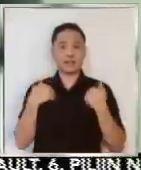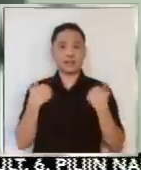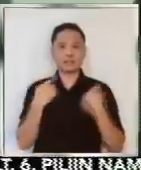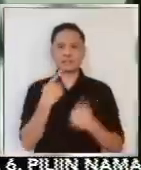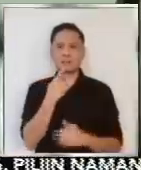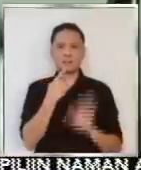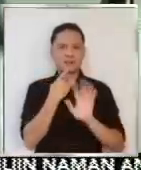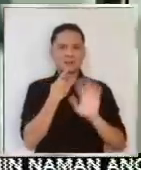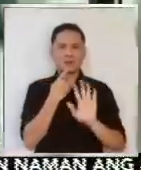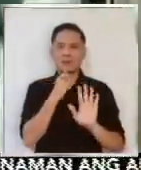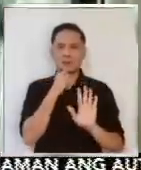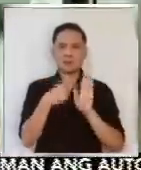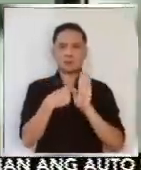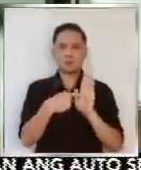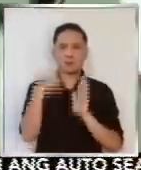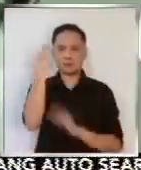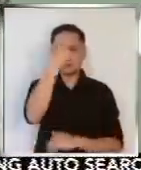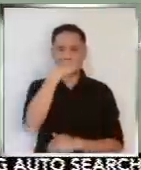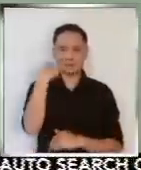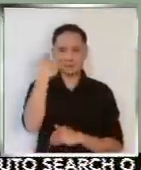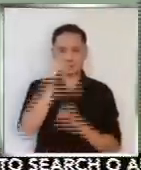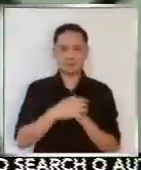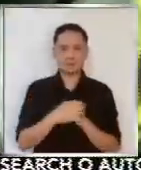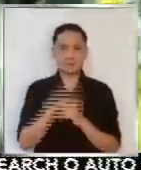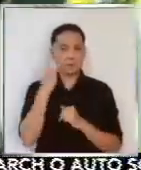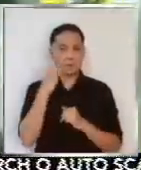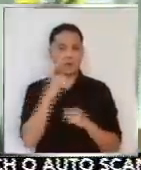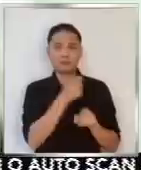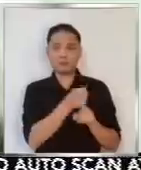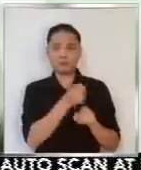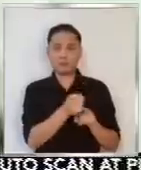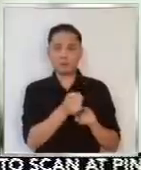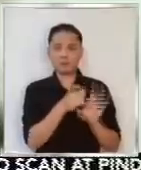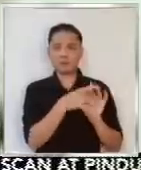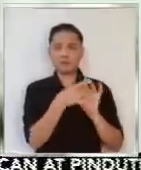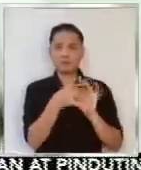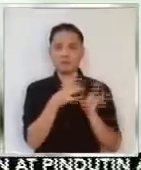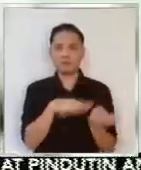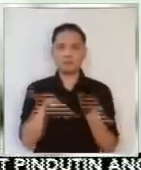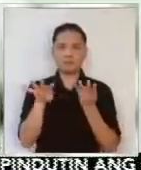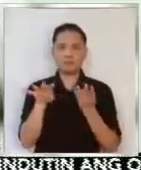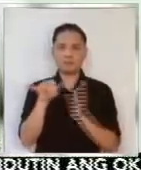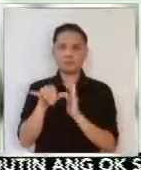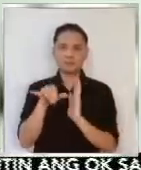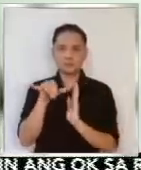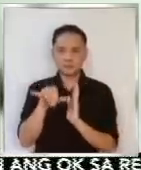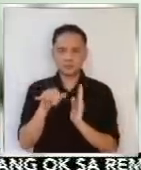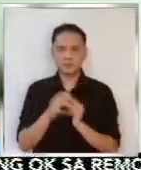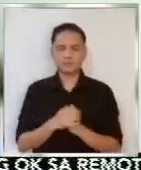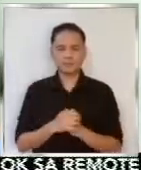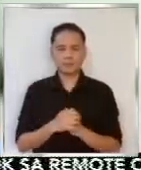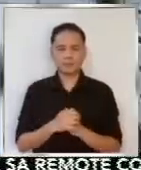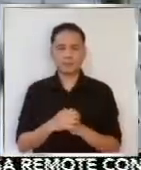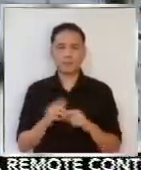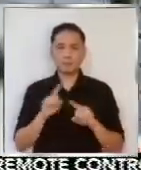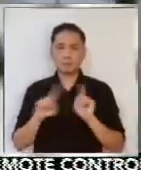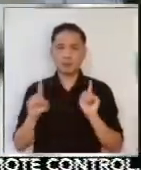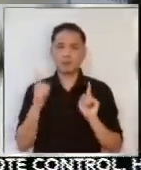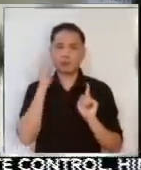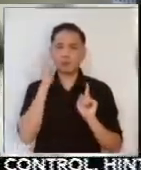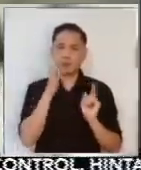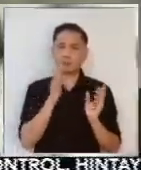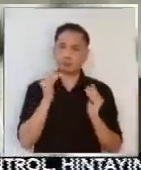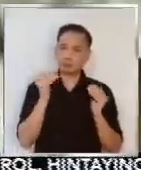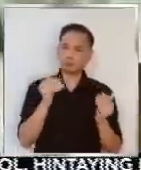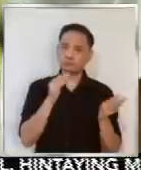sa kanilang YouTube channel. Pangwalong video upload na sana yun, kung hindi lang nabisto ng mga pulis. Yung isa po